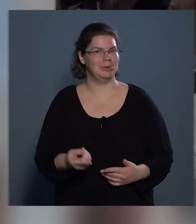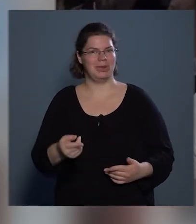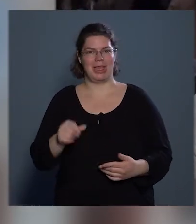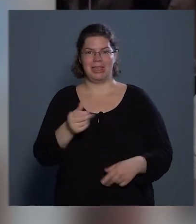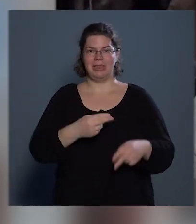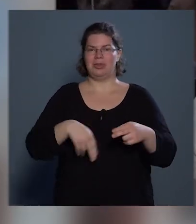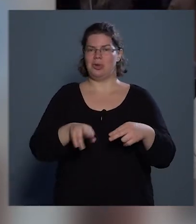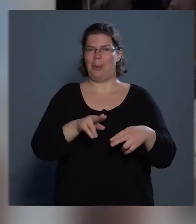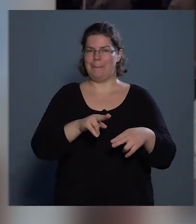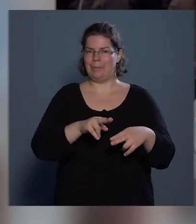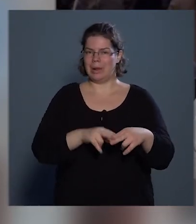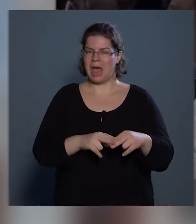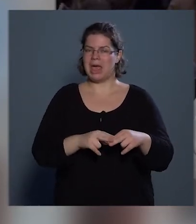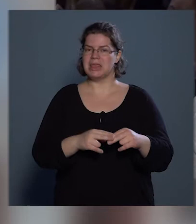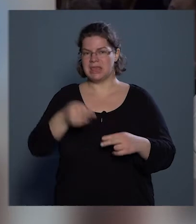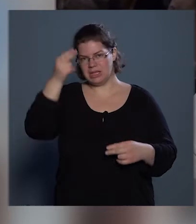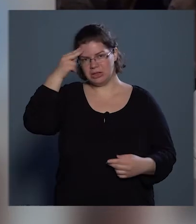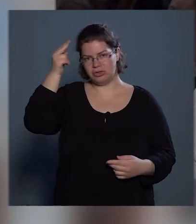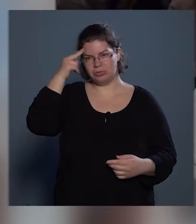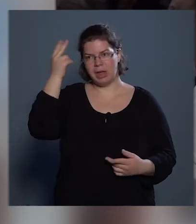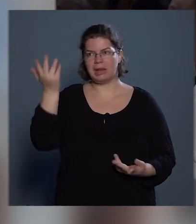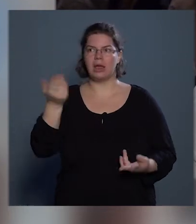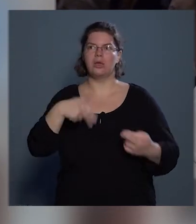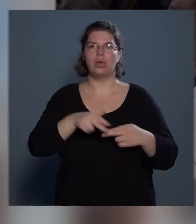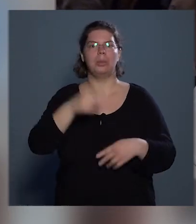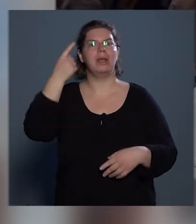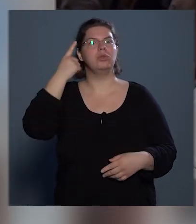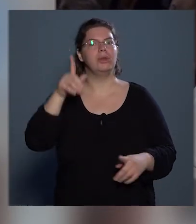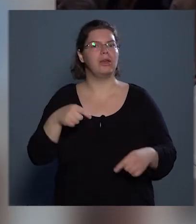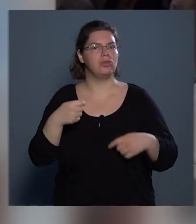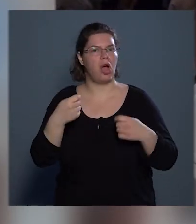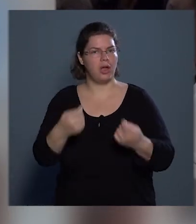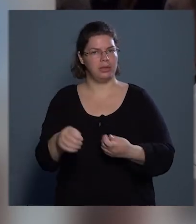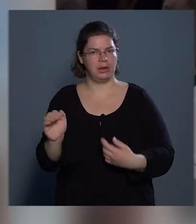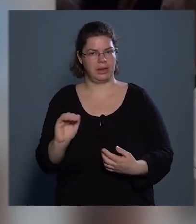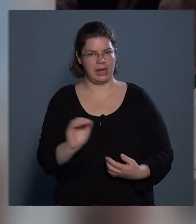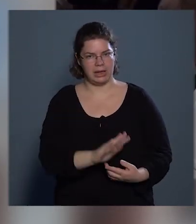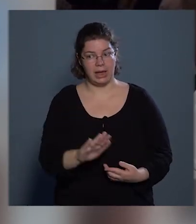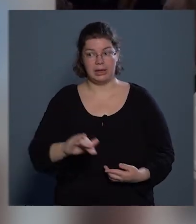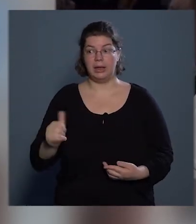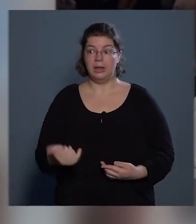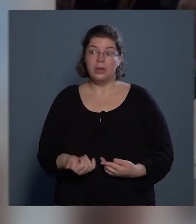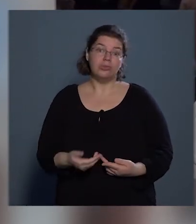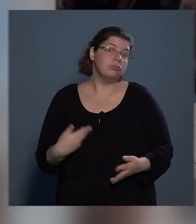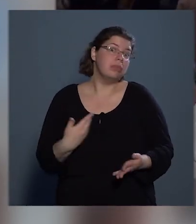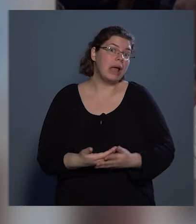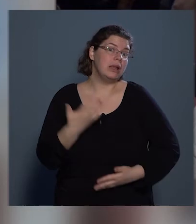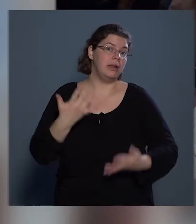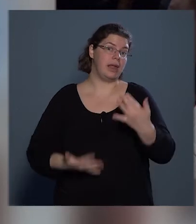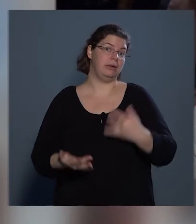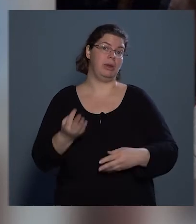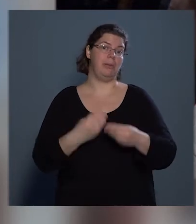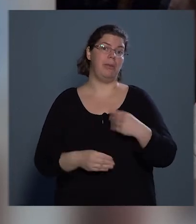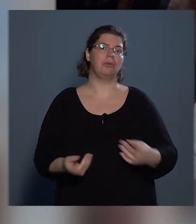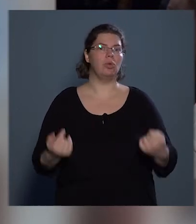többlet ismeretet, többlet tudást adtak a gyerekeknek, és hát meg is lett az eredménye, mert közülük